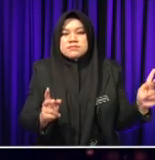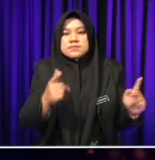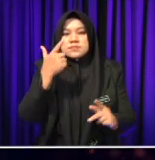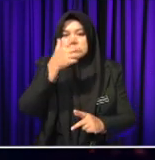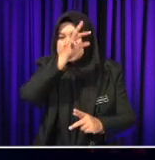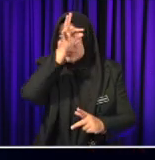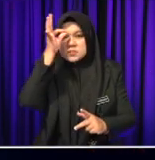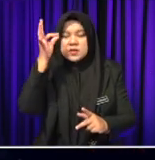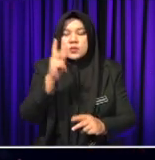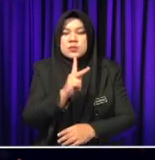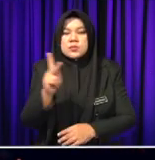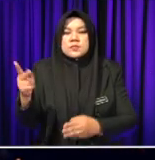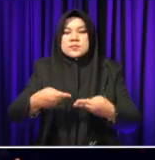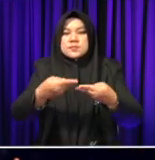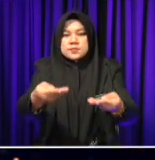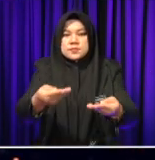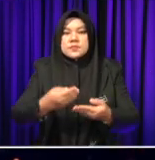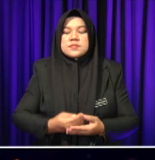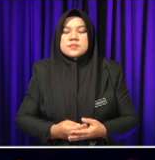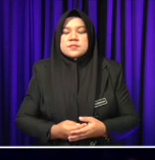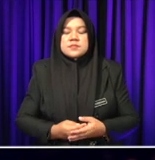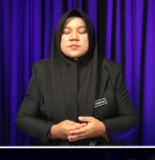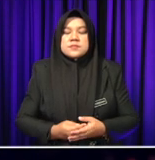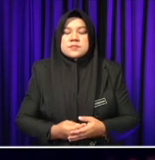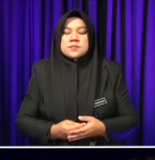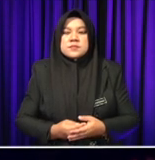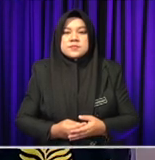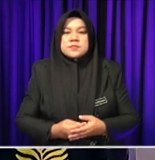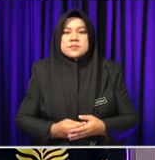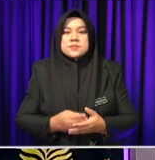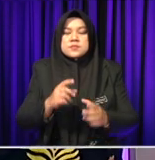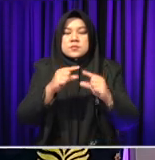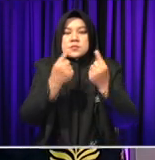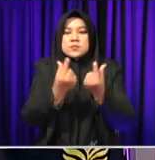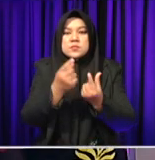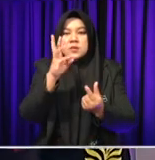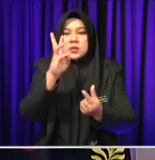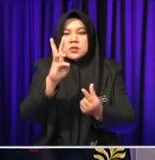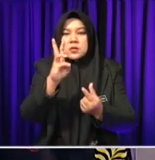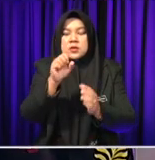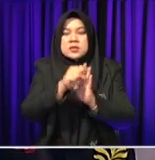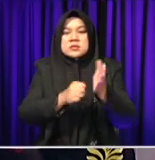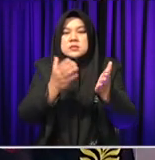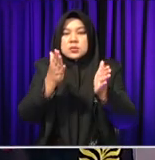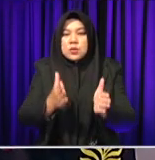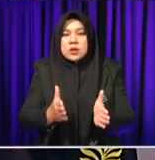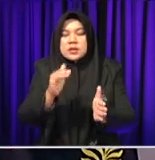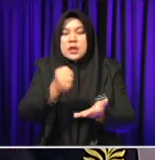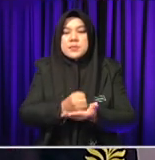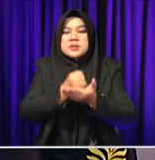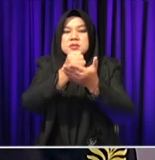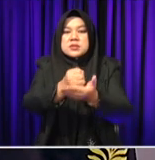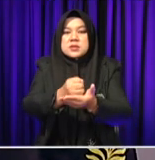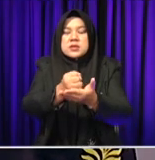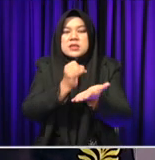yang diberikan oleh tangan kanannya oke bagus Fatin golongan yang keenam ini adalah seseorang yang bersedekah